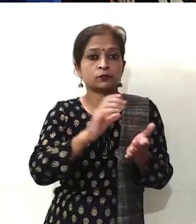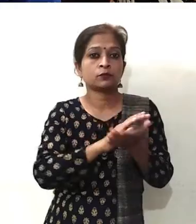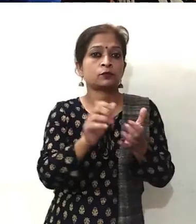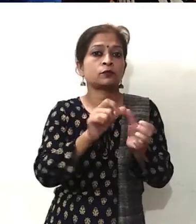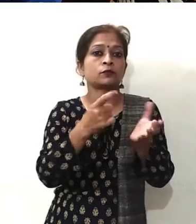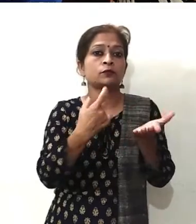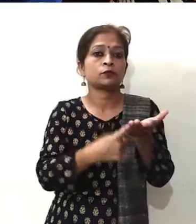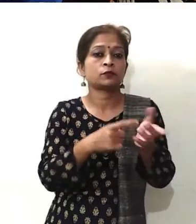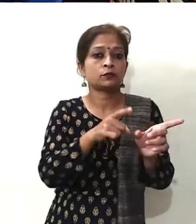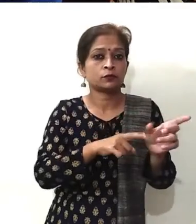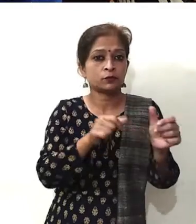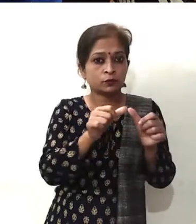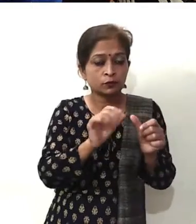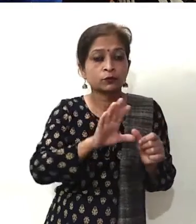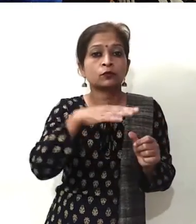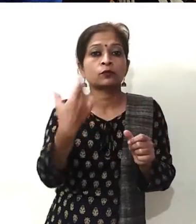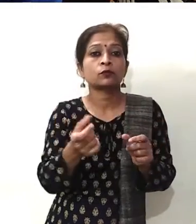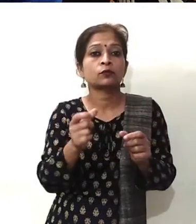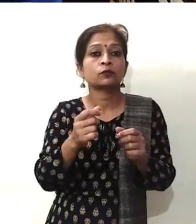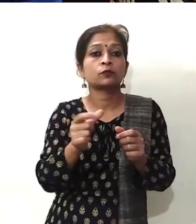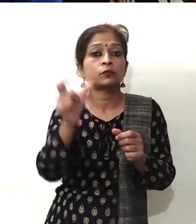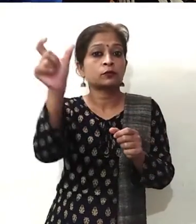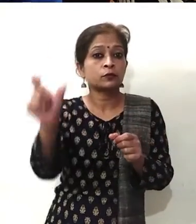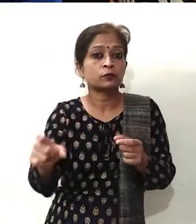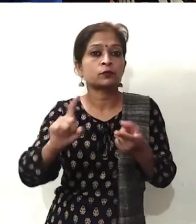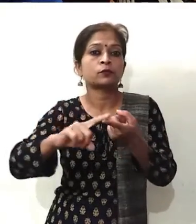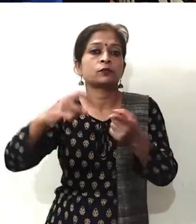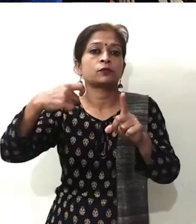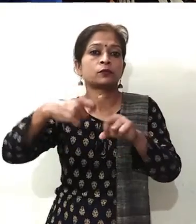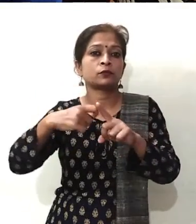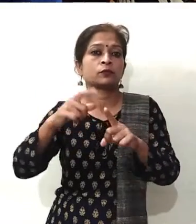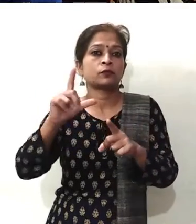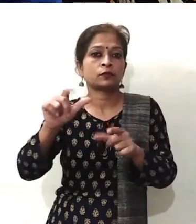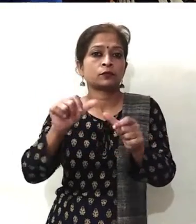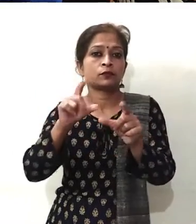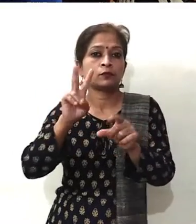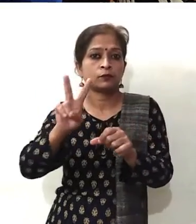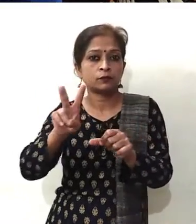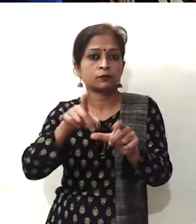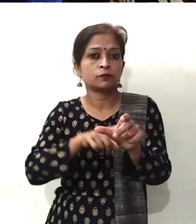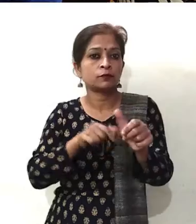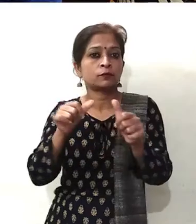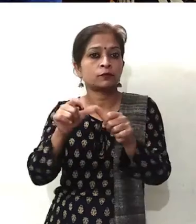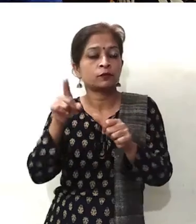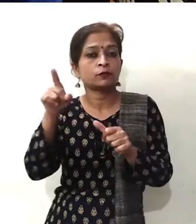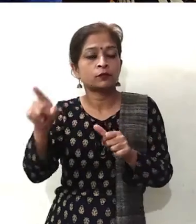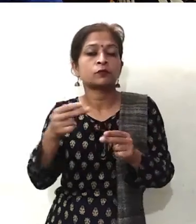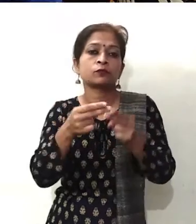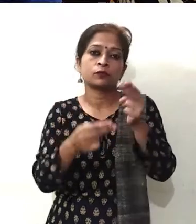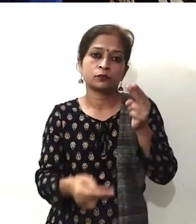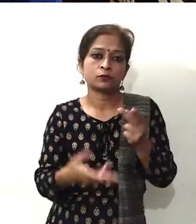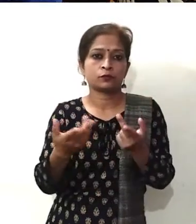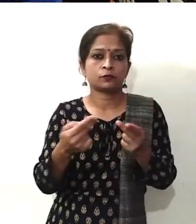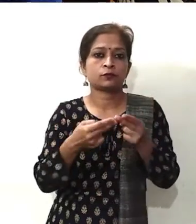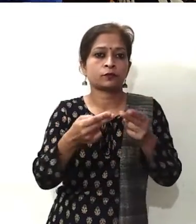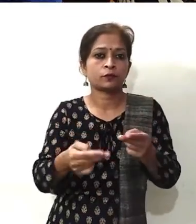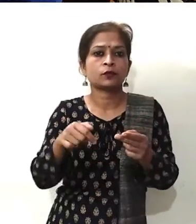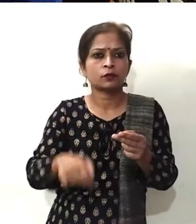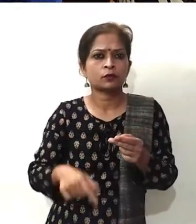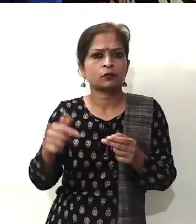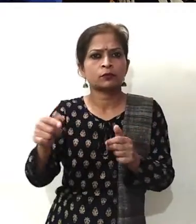ने गुरु दक्षिणा में मांग लिया था, सुनी जाए। क्योंकि अंगूठा कटने से एकलव्य भी दिव्यांग की श्रेणी में तो आ गए